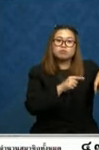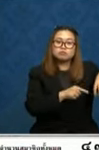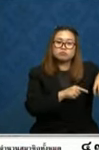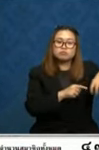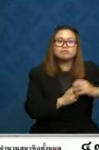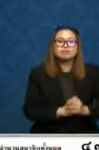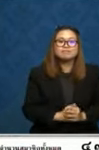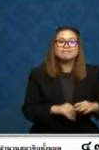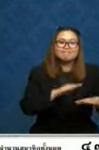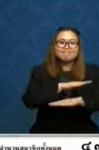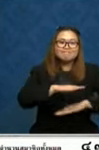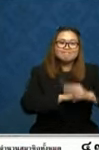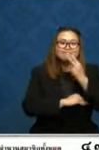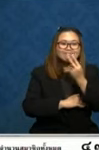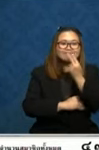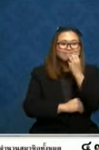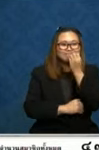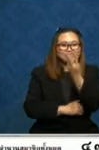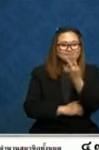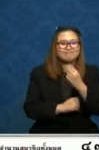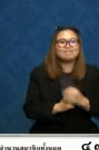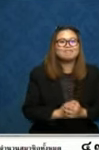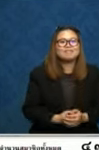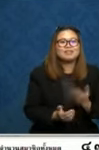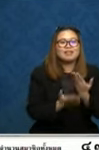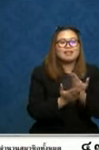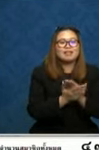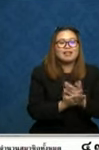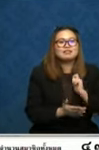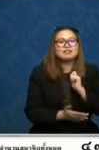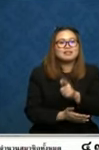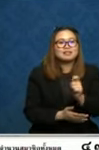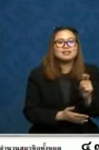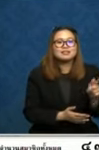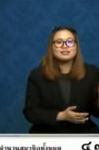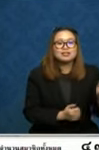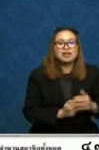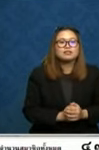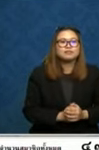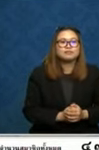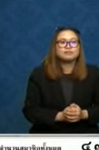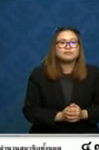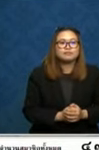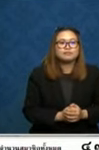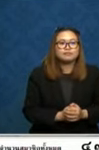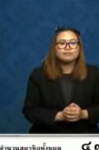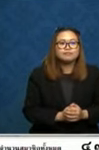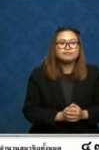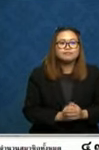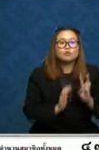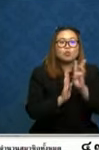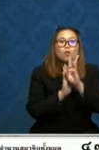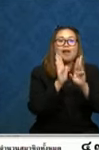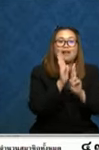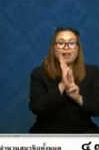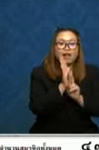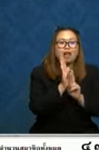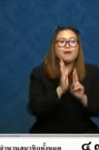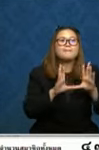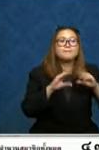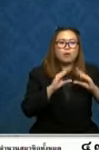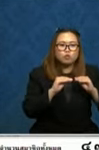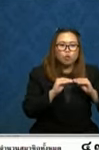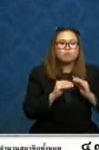ในเบื้องต้นค่ะดิฉันขอพูดถึงในส่วนของรายจ่ายร่างงบประมาณตามวาระการประชุมนี้ที่มีสภาพที่ทับ